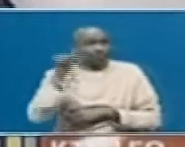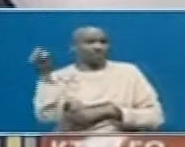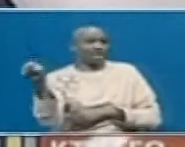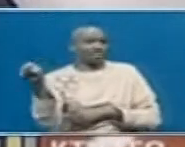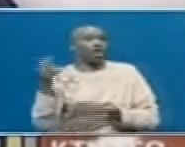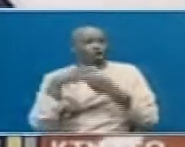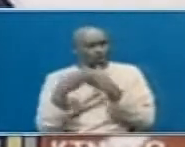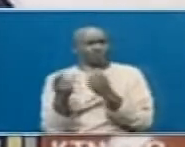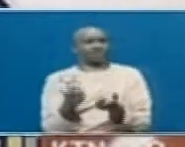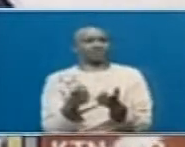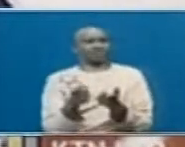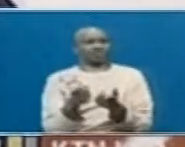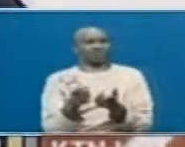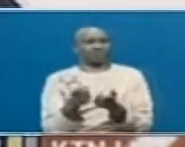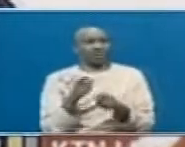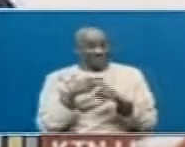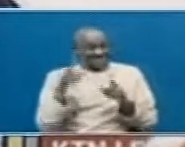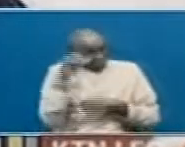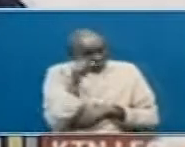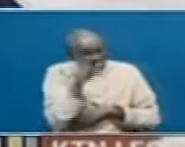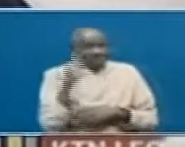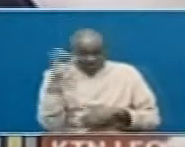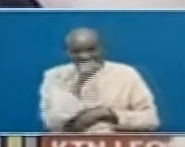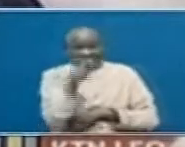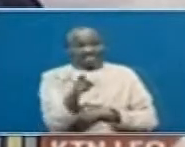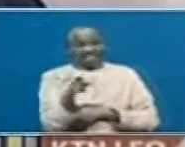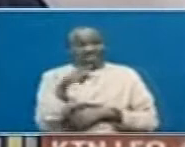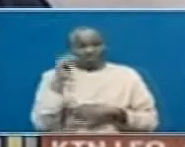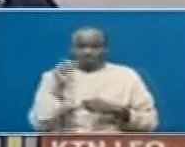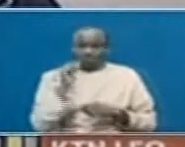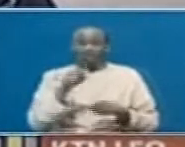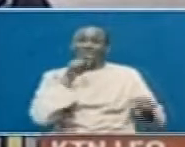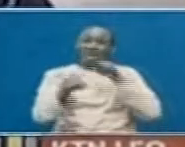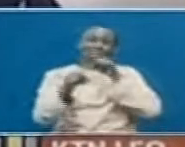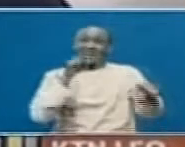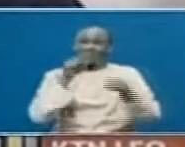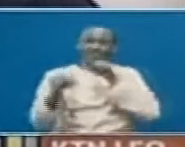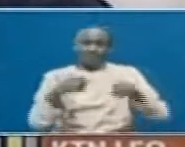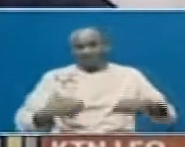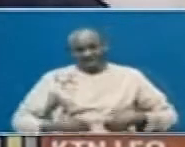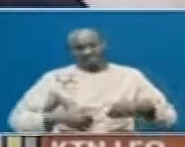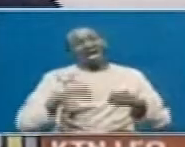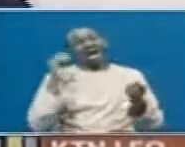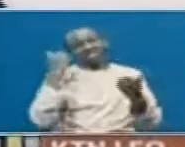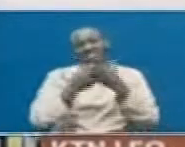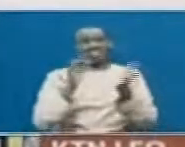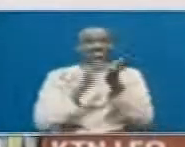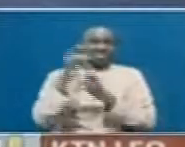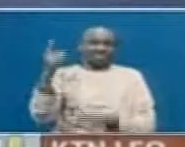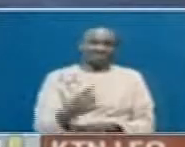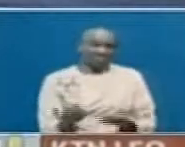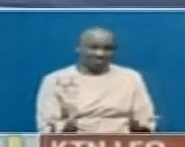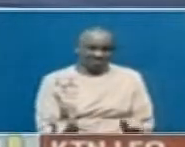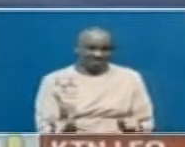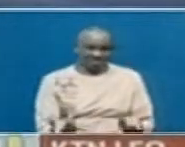huo. Lakini huo ukosefu ukiwepo bado talaumu vijana mpaka Yesu arudi. Na kabla hatujasonga mbele kidogo,